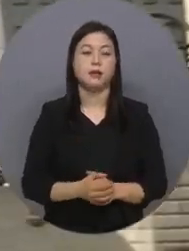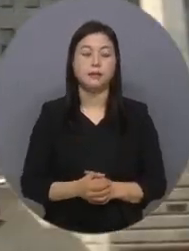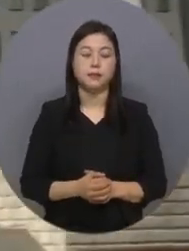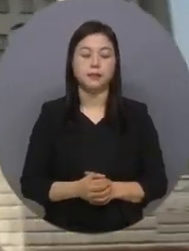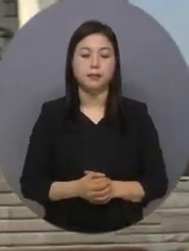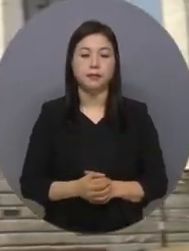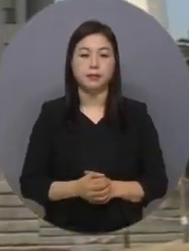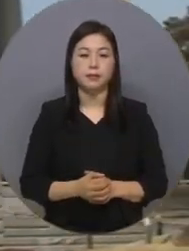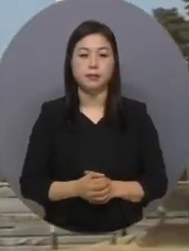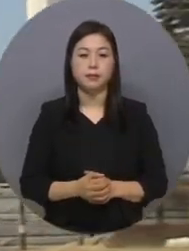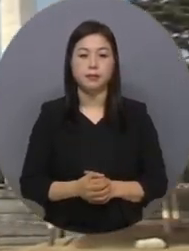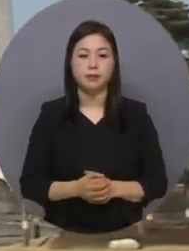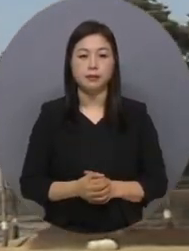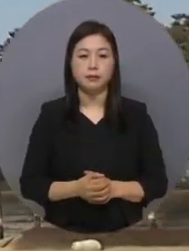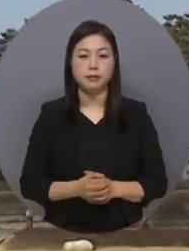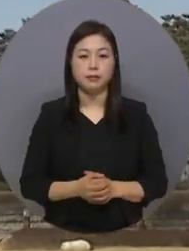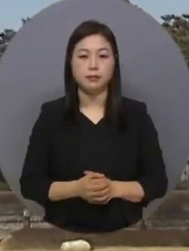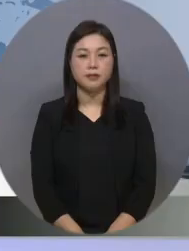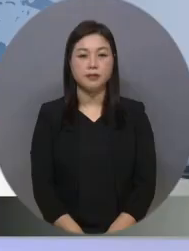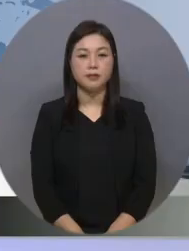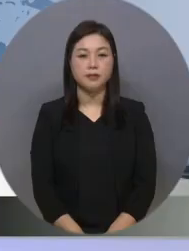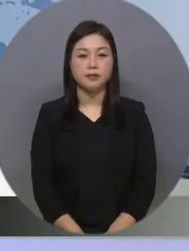복지TV 뉴스 박순용입니다.